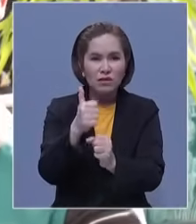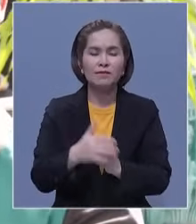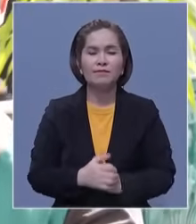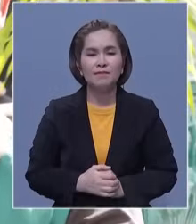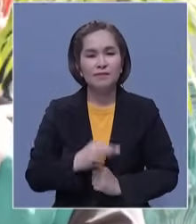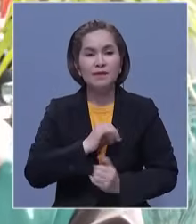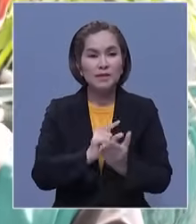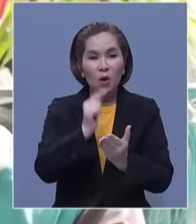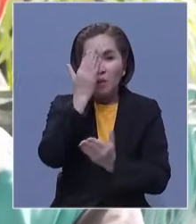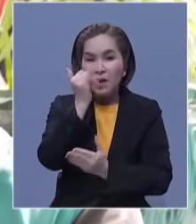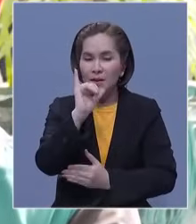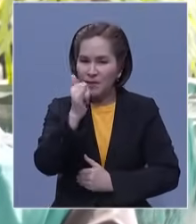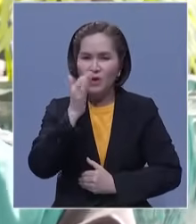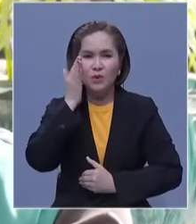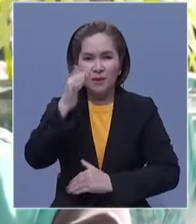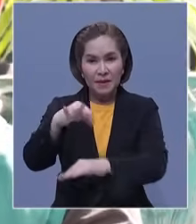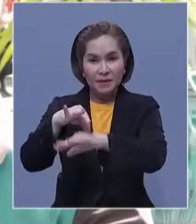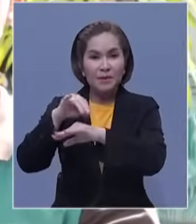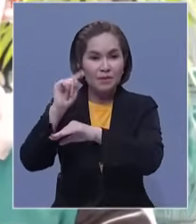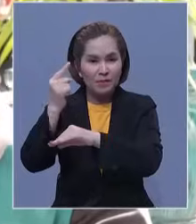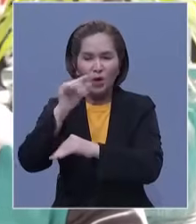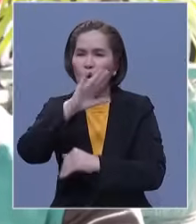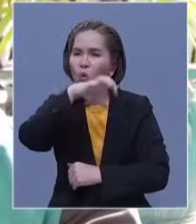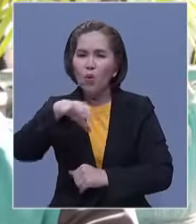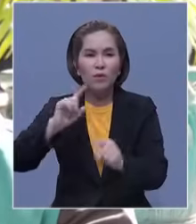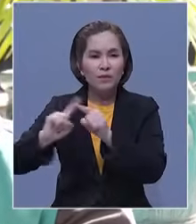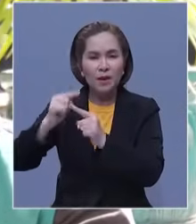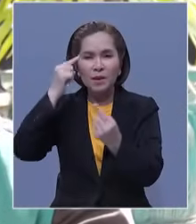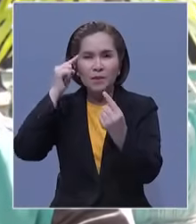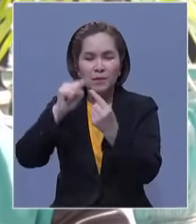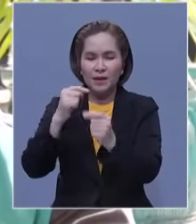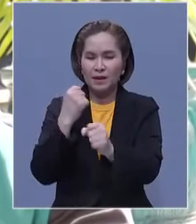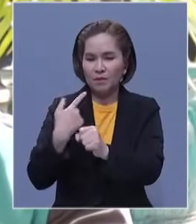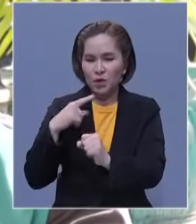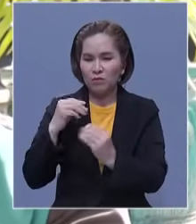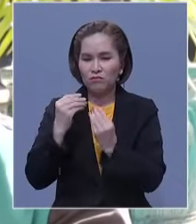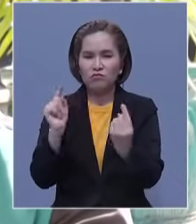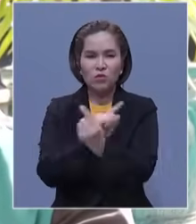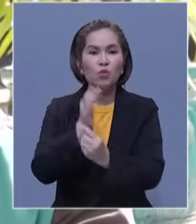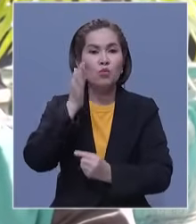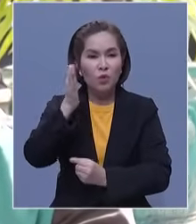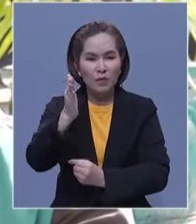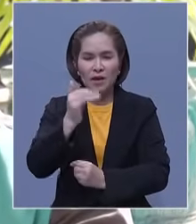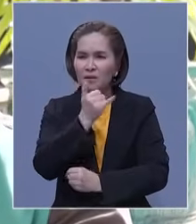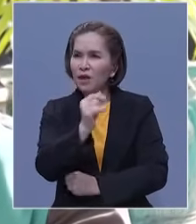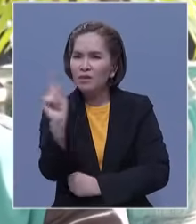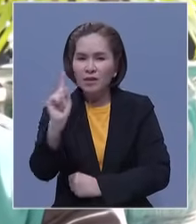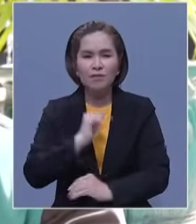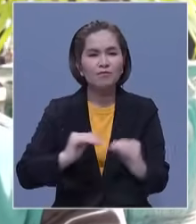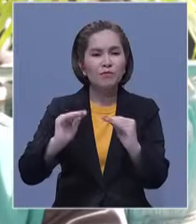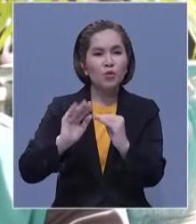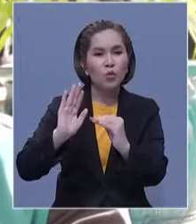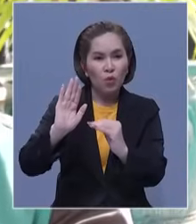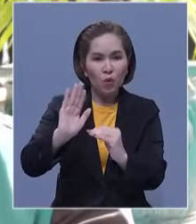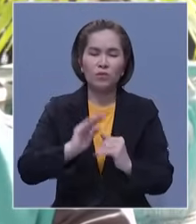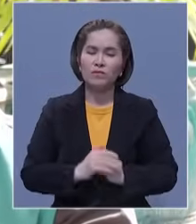ชิกพรรคเพื่อไปดำรงตำแหน่งอื่นๆขององค์กรอื่นทำประโยชน์ให้กับสังคมคือจะไปที่ไหนตรงนี้ก็เป็นสิทธิ์ส่วนบุคคลของท่านอยู่แล้ว